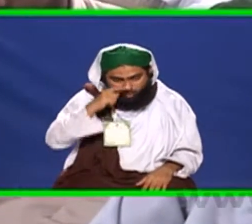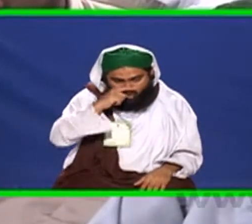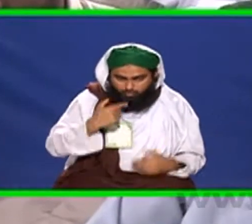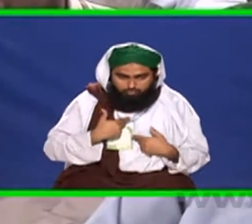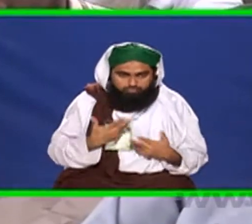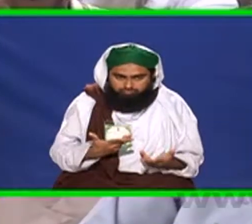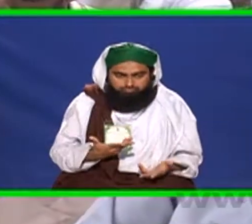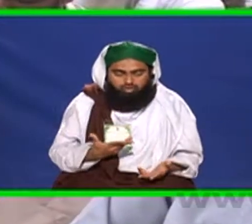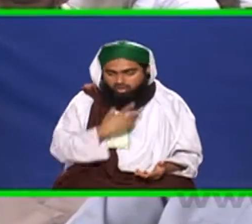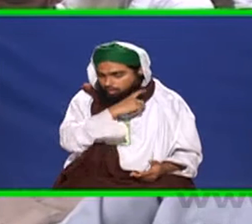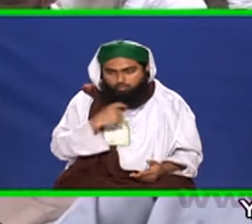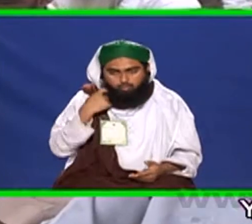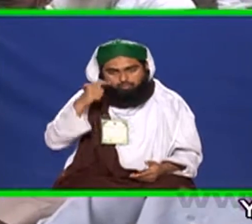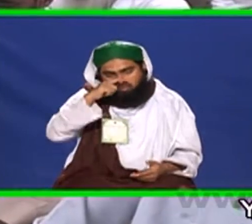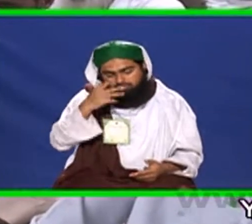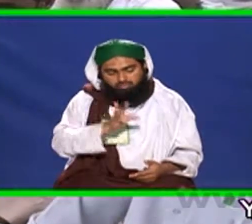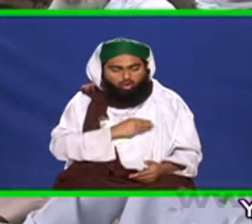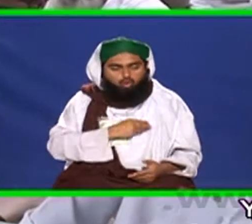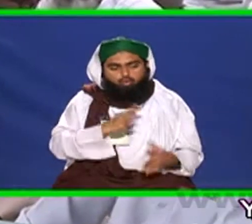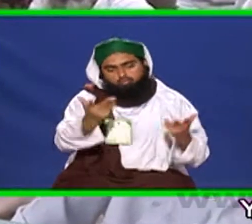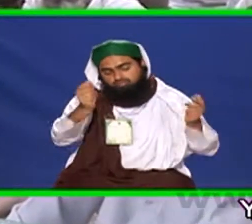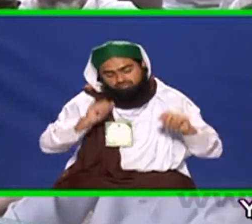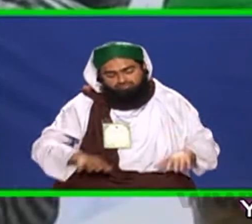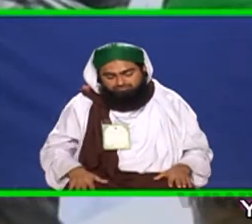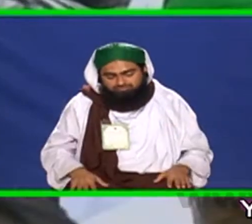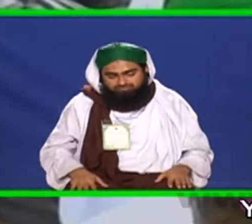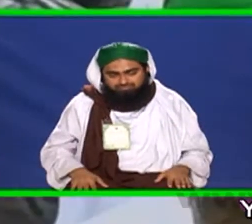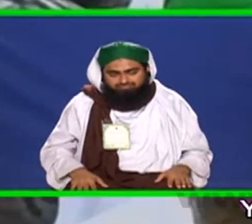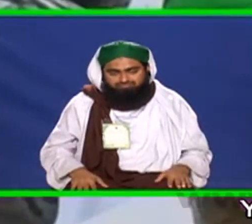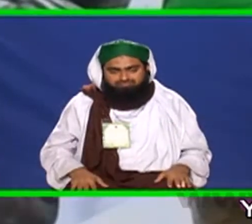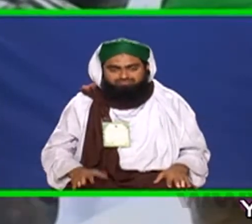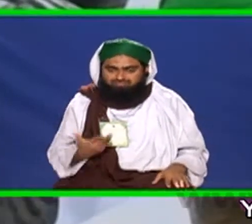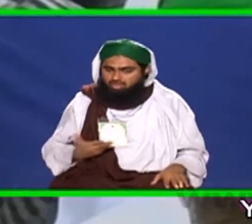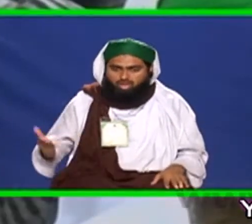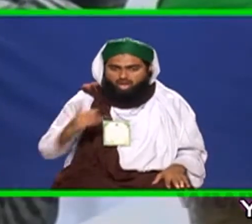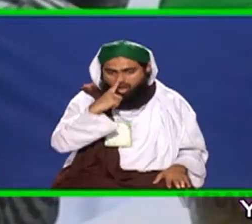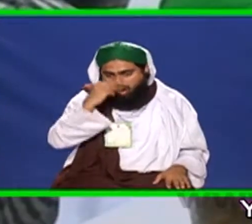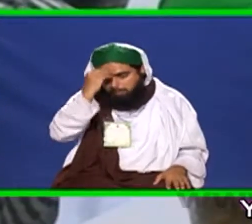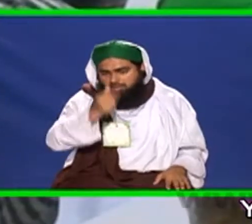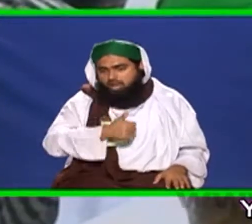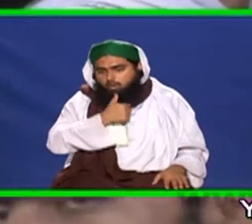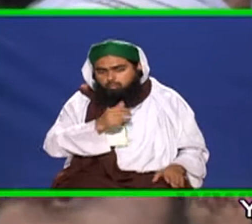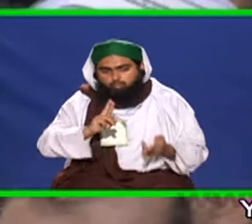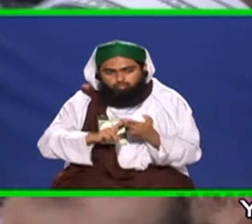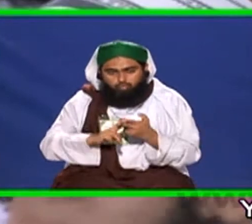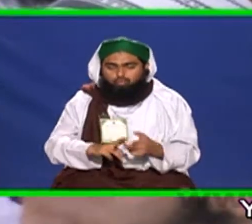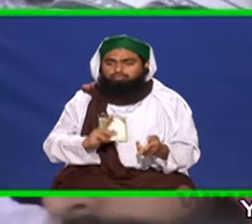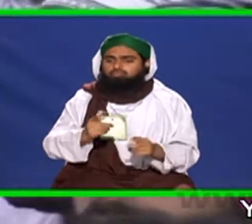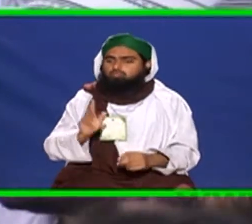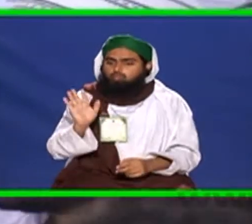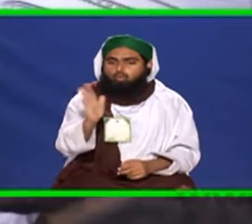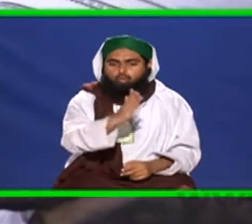رکھنے سے کس سے شرم آتی ہے؟ عوام سے، ماں باپ سے، معاشرے سے، سیٹ سے، آفیسر سے، مینیجر سے، ان سے شرم